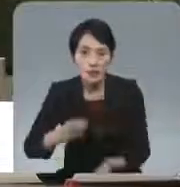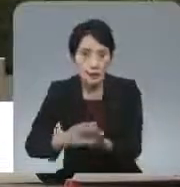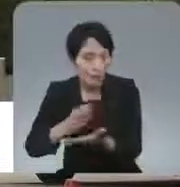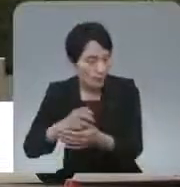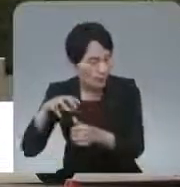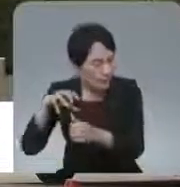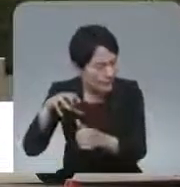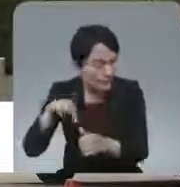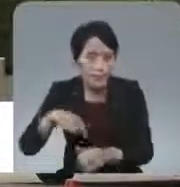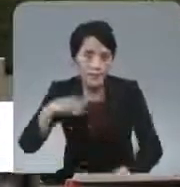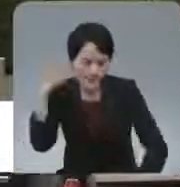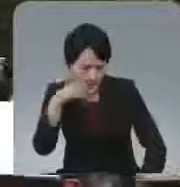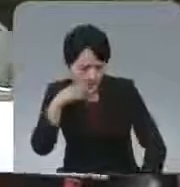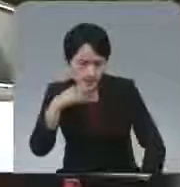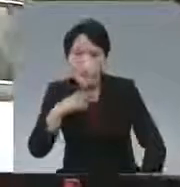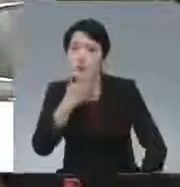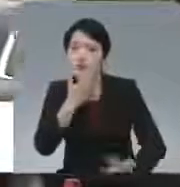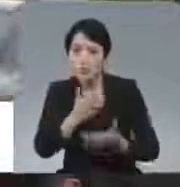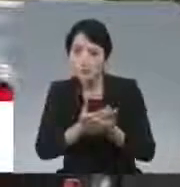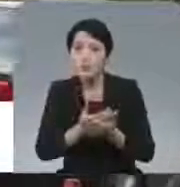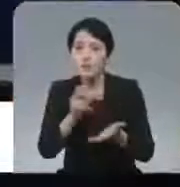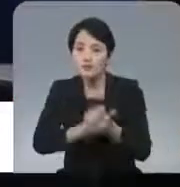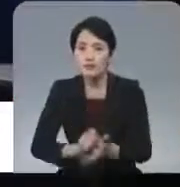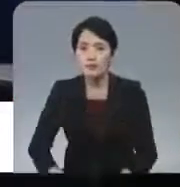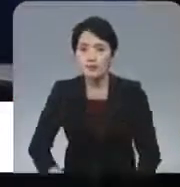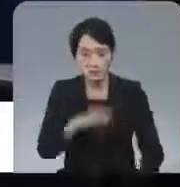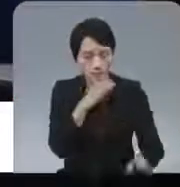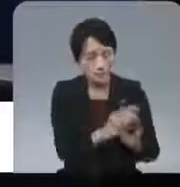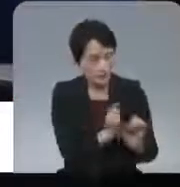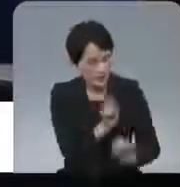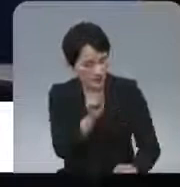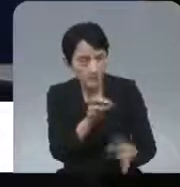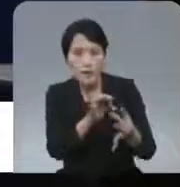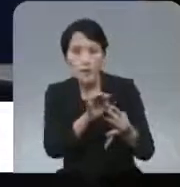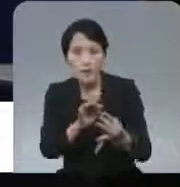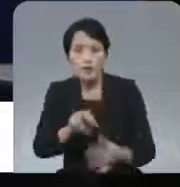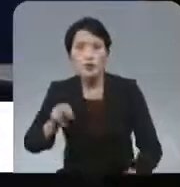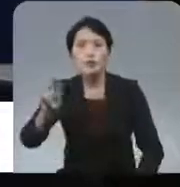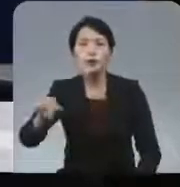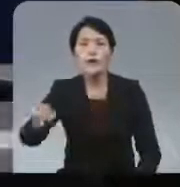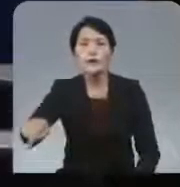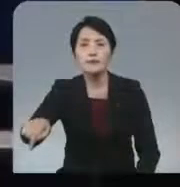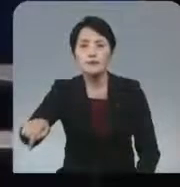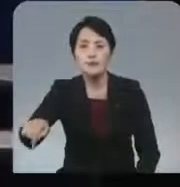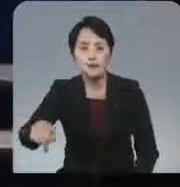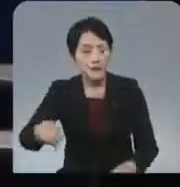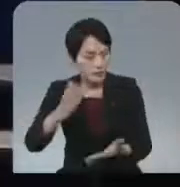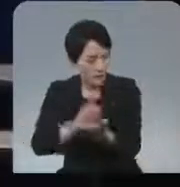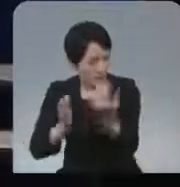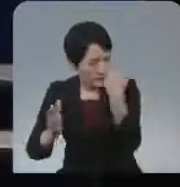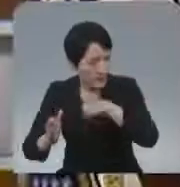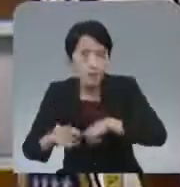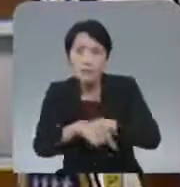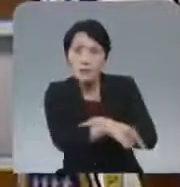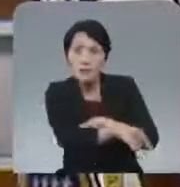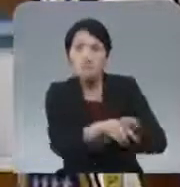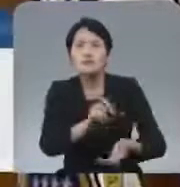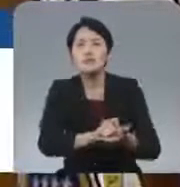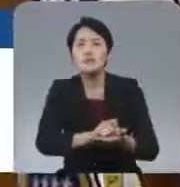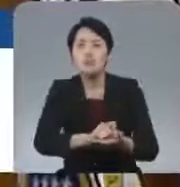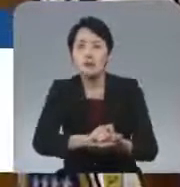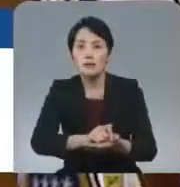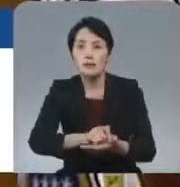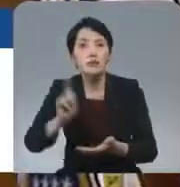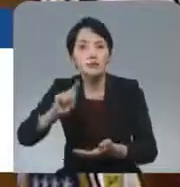nghệ liên quan Mỹ vẫn duy trì cam kết đối thoại và theo đuổi ngoại giao với miền Bắc song mặt khác vẫn sẽ tiếp tục đối phó với mối đe